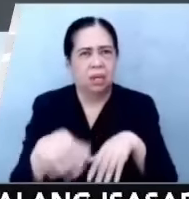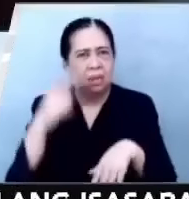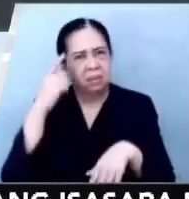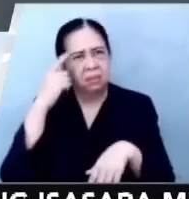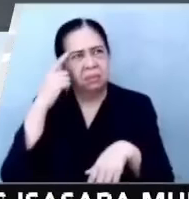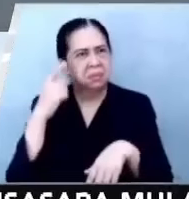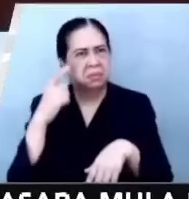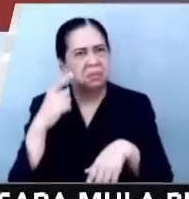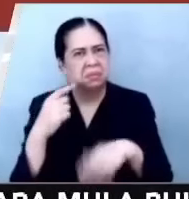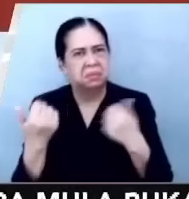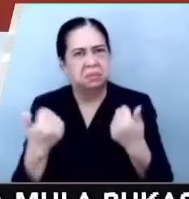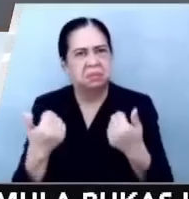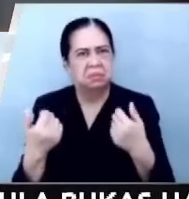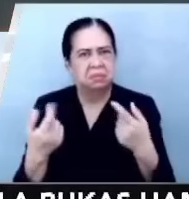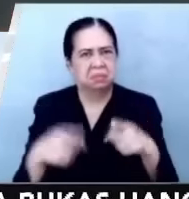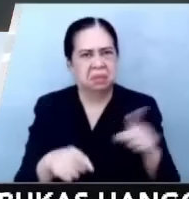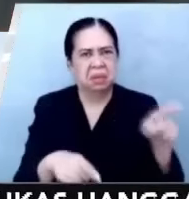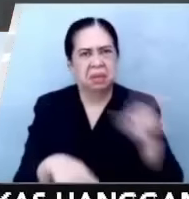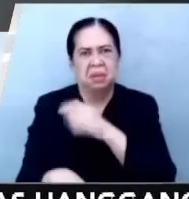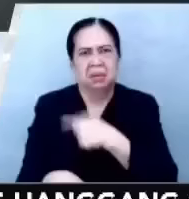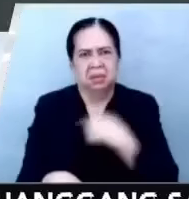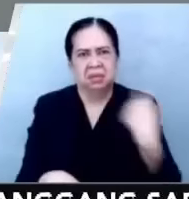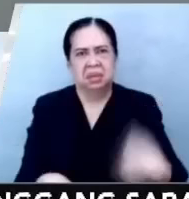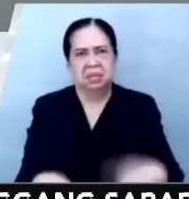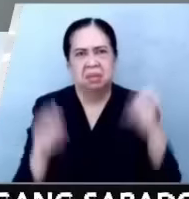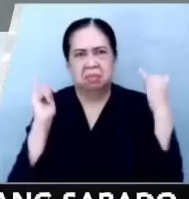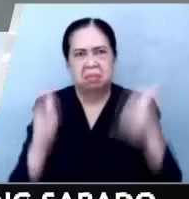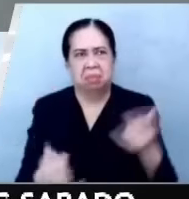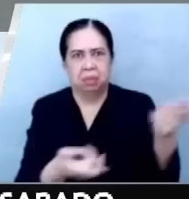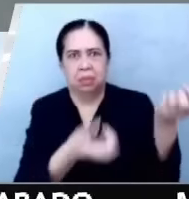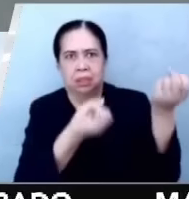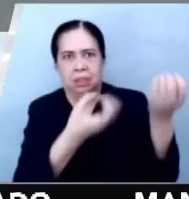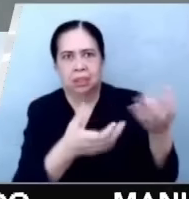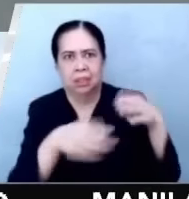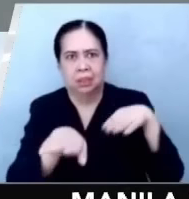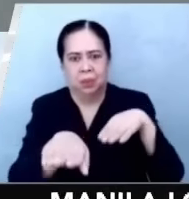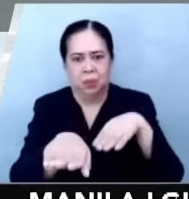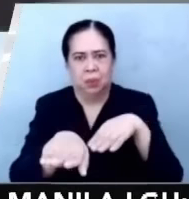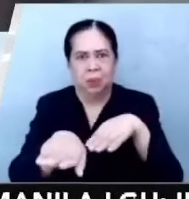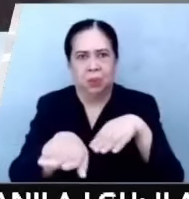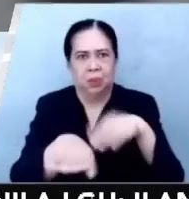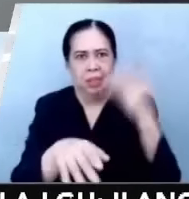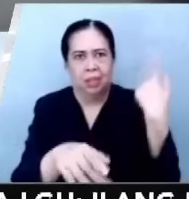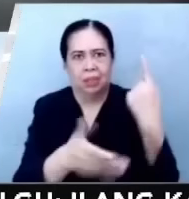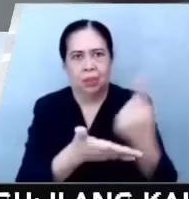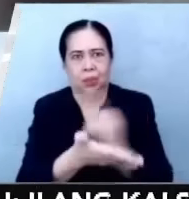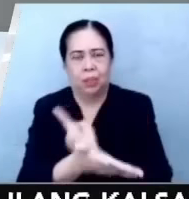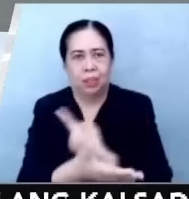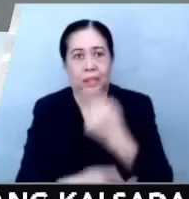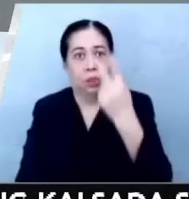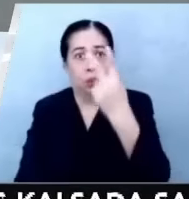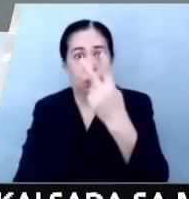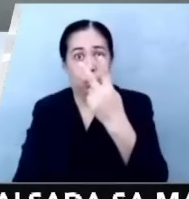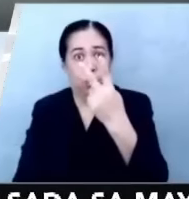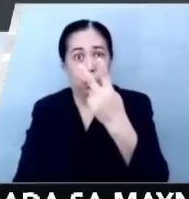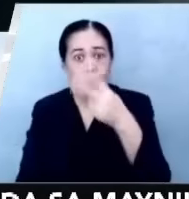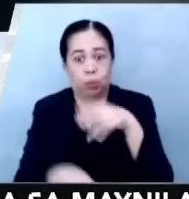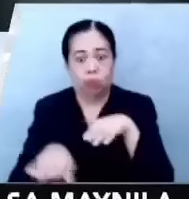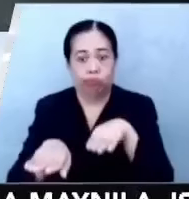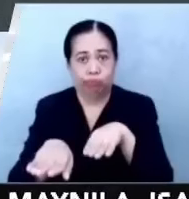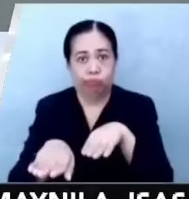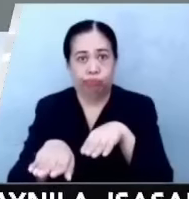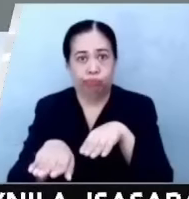the behavior of China Coast Guard. Dahil sabi ko nga, sir, no, last week nga, dalawang Coast Guard vessel natin pahasang